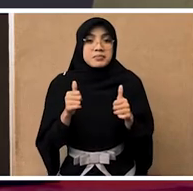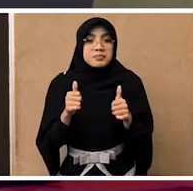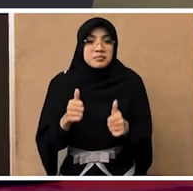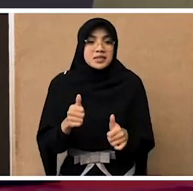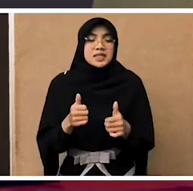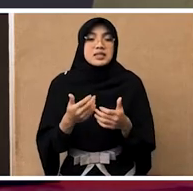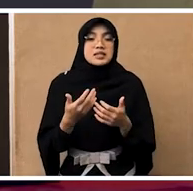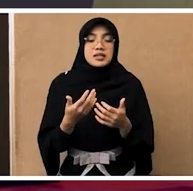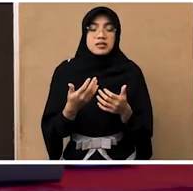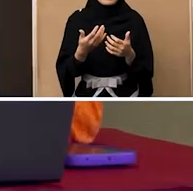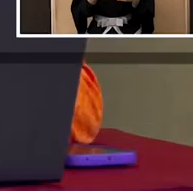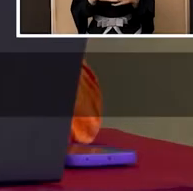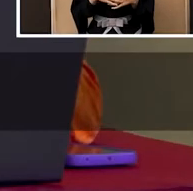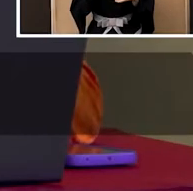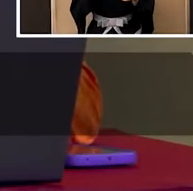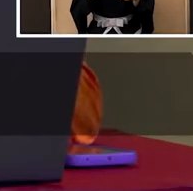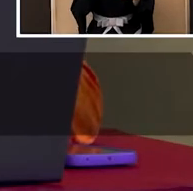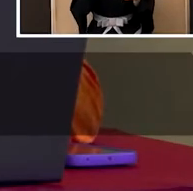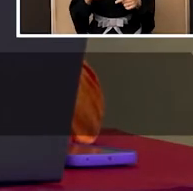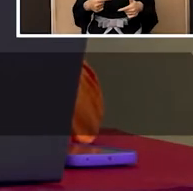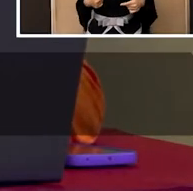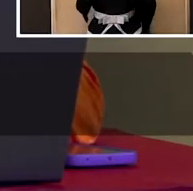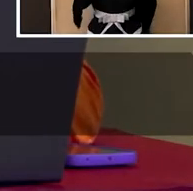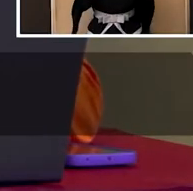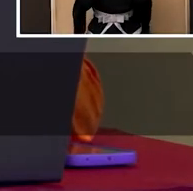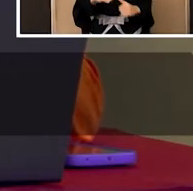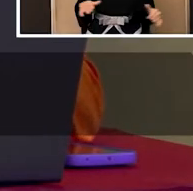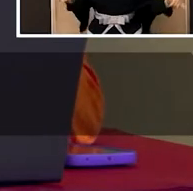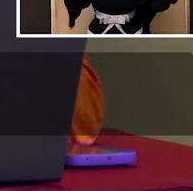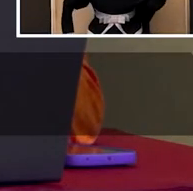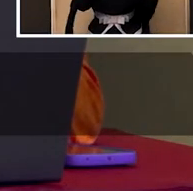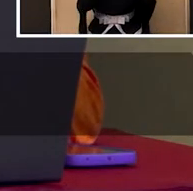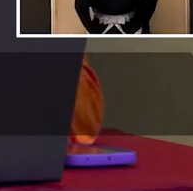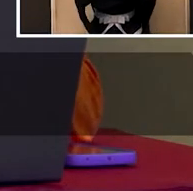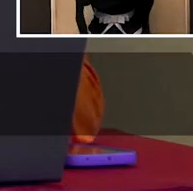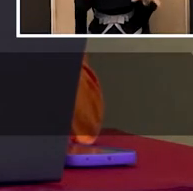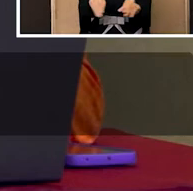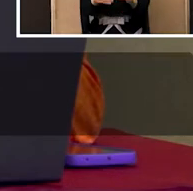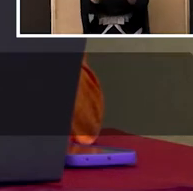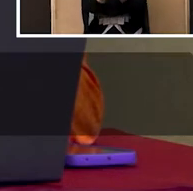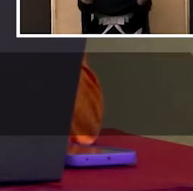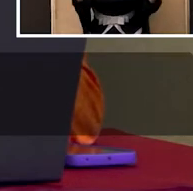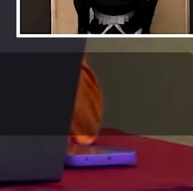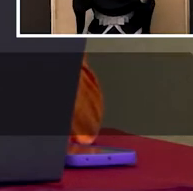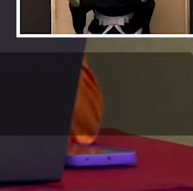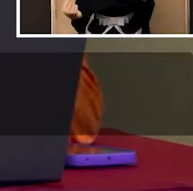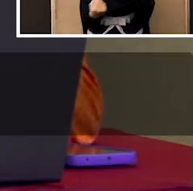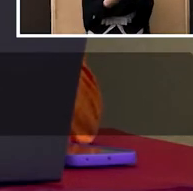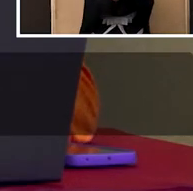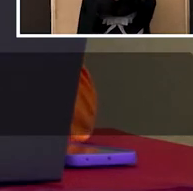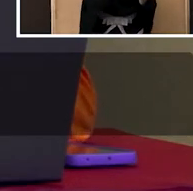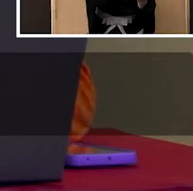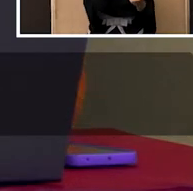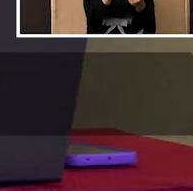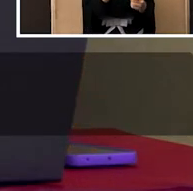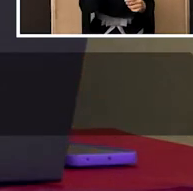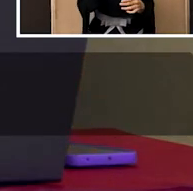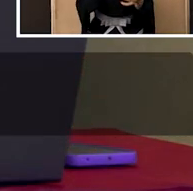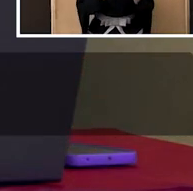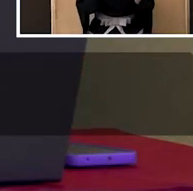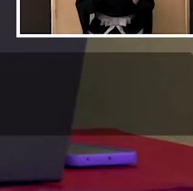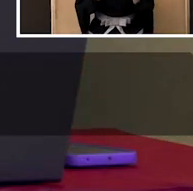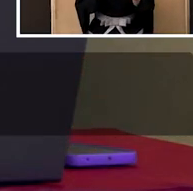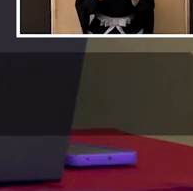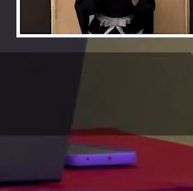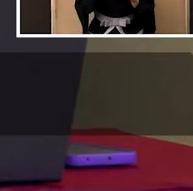bisa menjadi hidup bersama-sama dengan inklusif di masyarakat ketika dukungannya itu ada maka kemudian